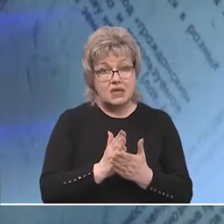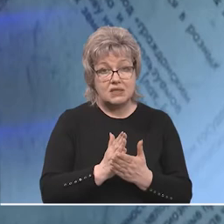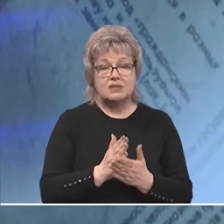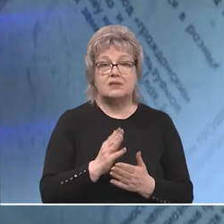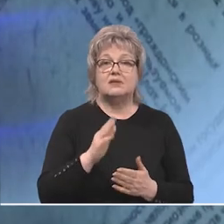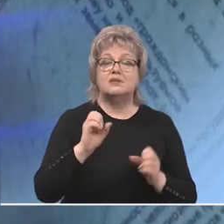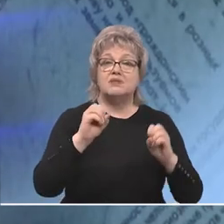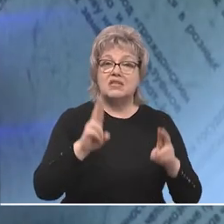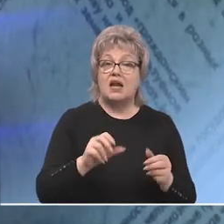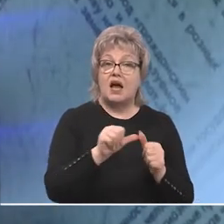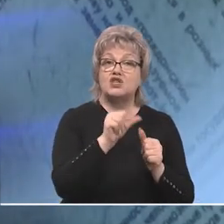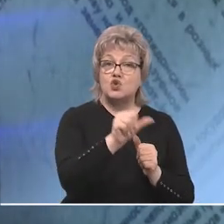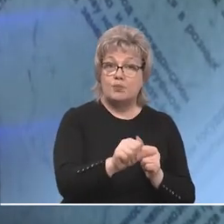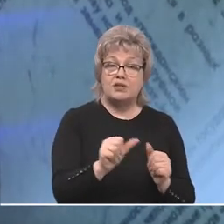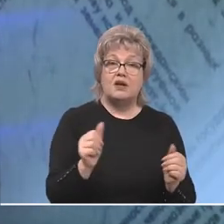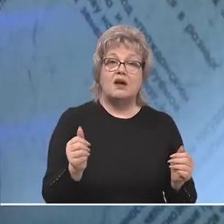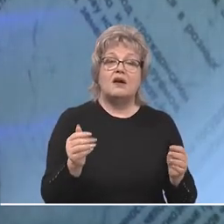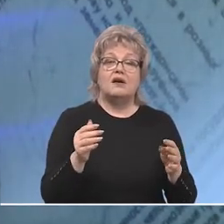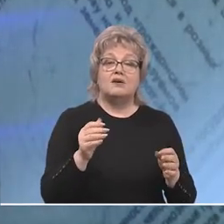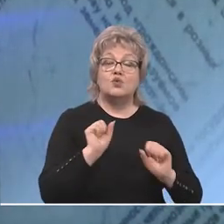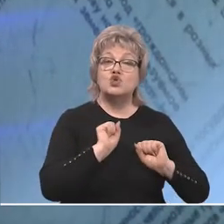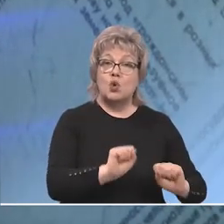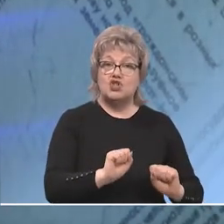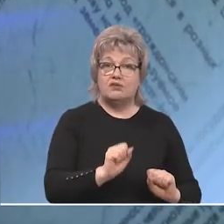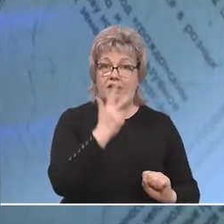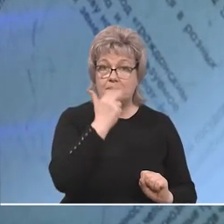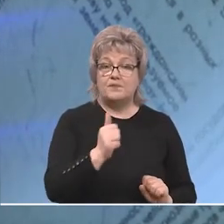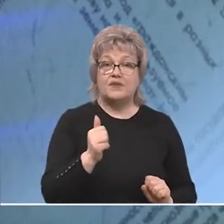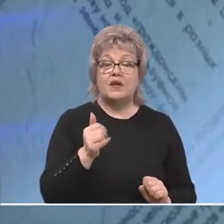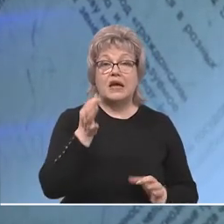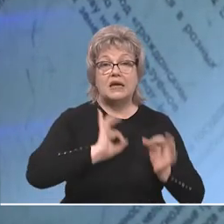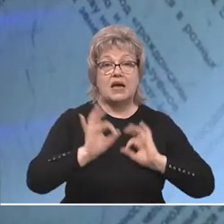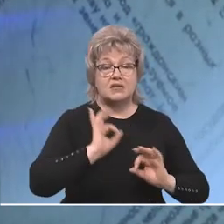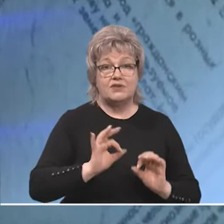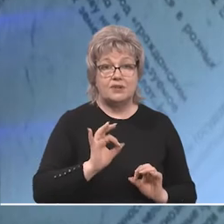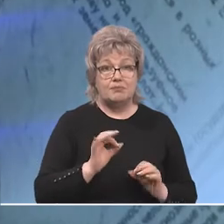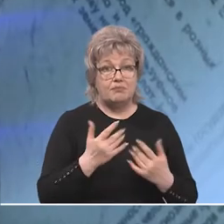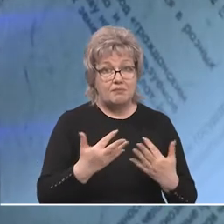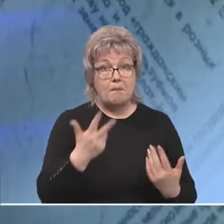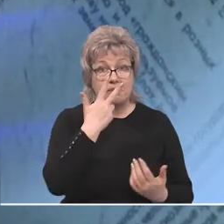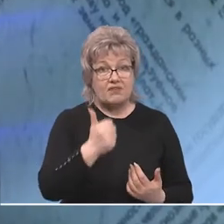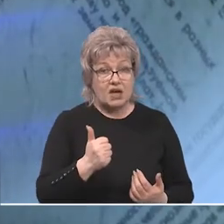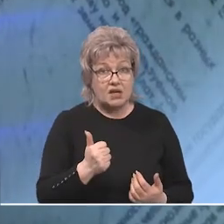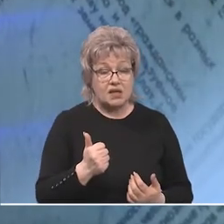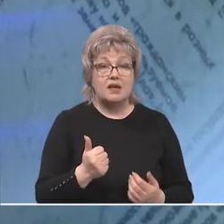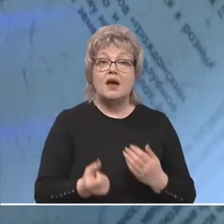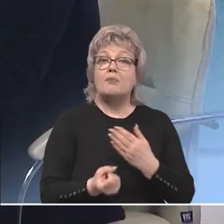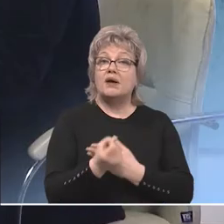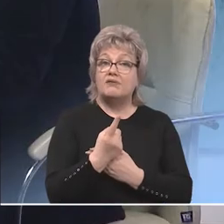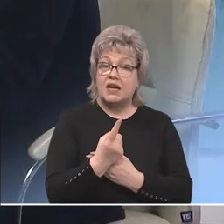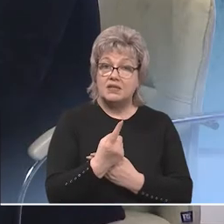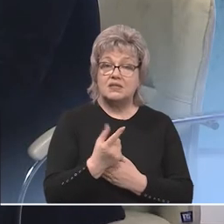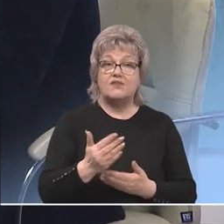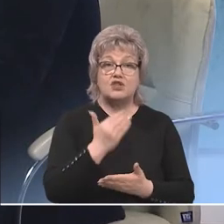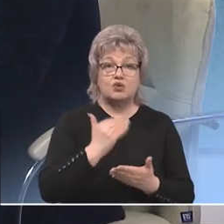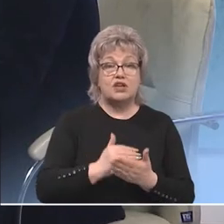микобактерий туберкулеза такая особенность, как формирование устойчивой формы к лекарственным препаратам, и, ну, появляется она